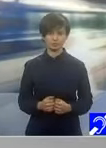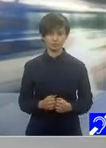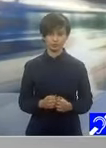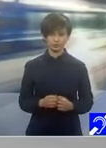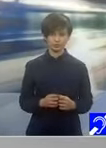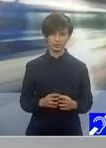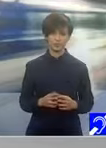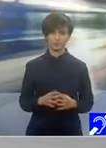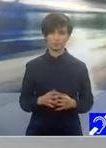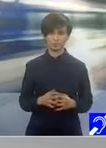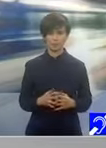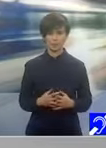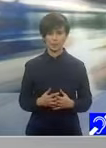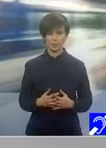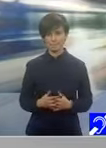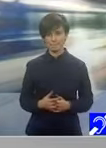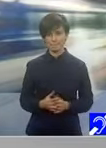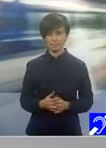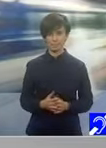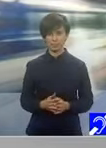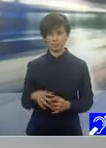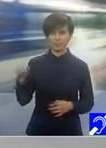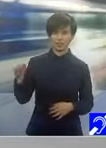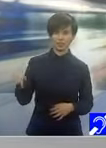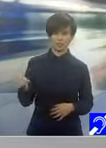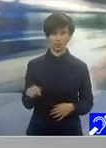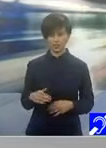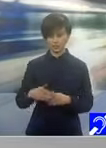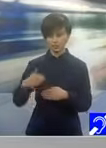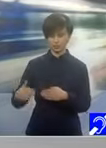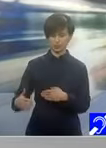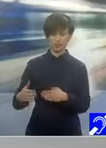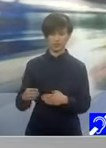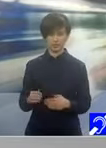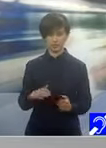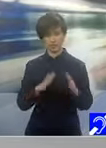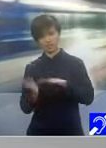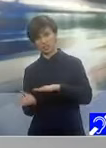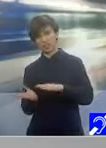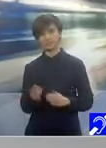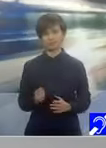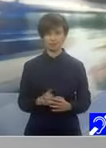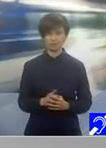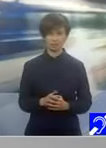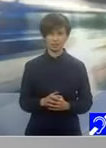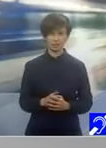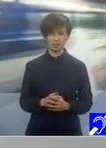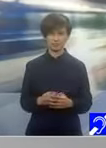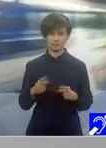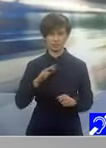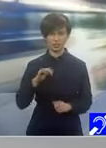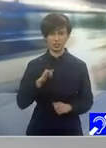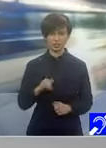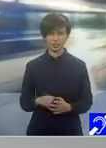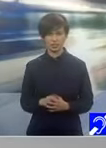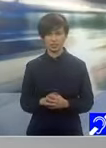risca ca aceste prispe să se răstoarne, dar ceea ce era cel mai grav era faptul că puteau să